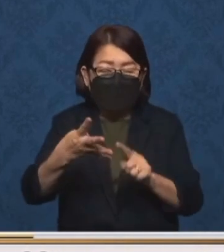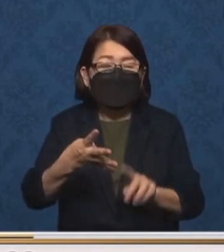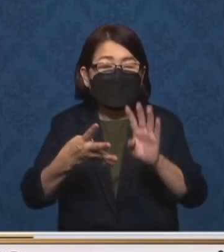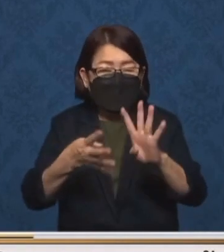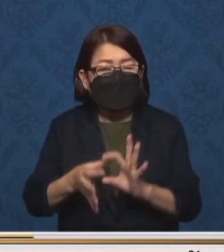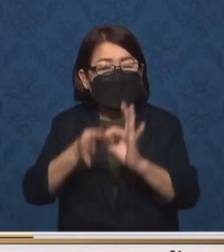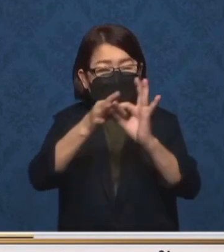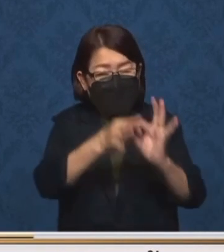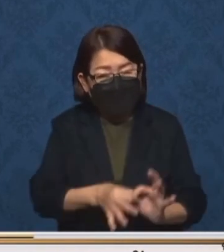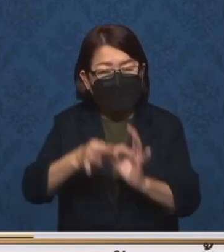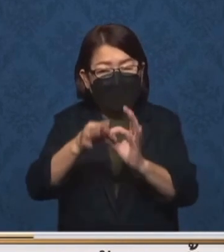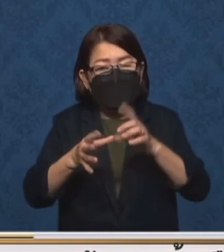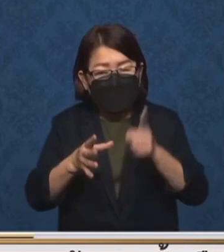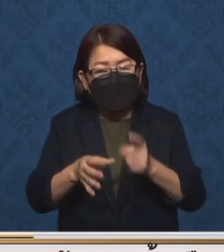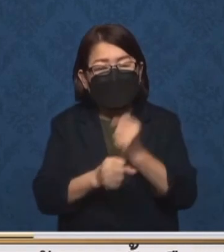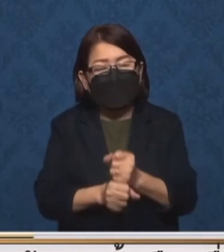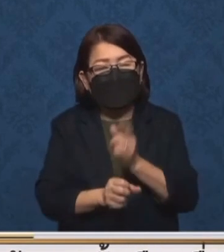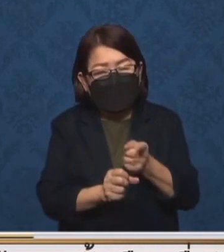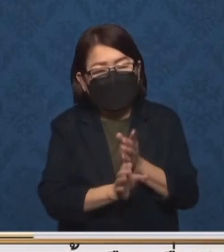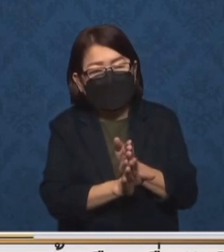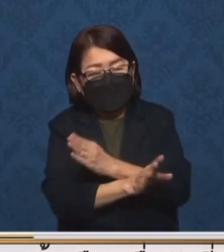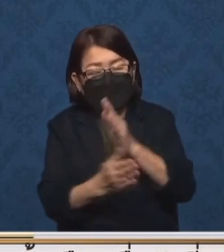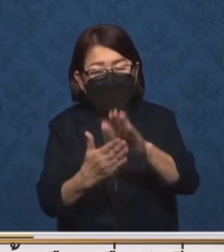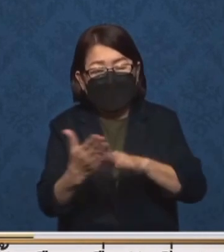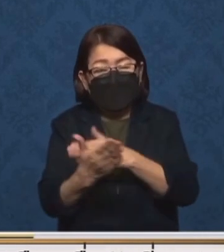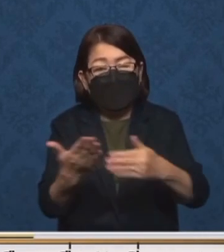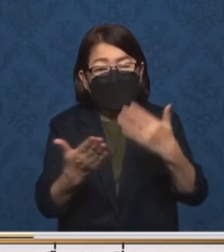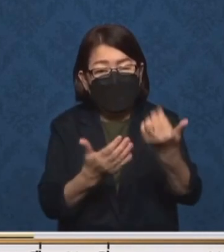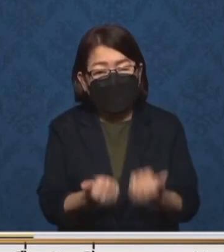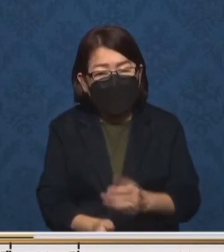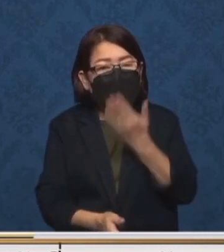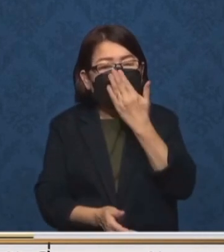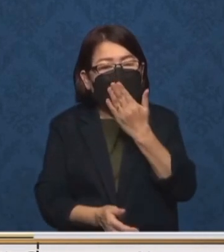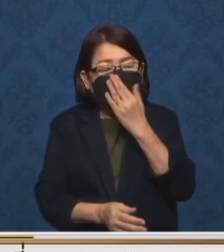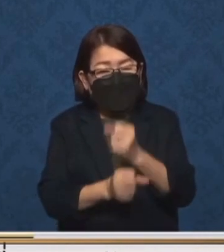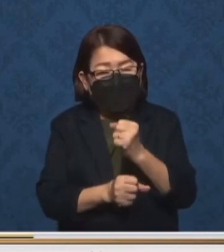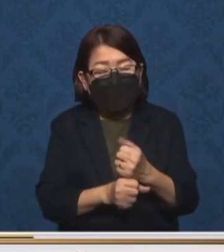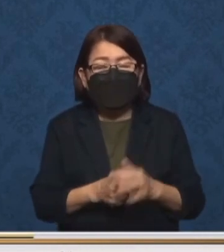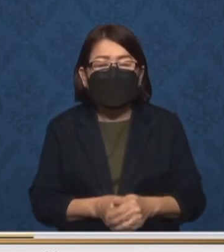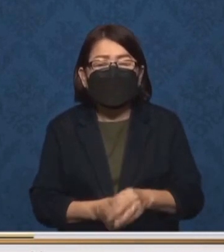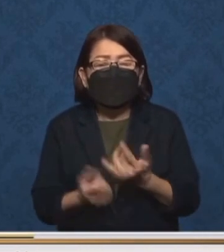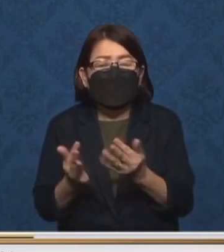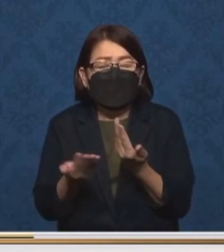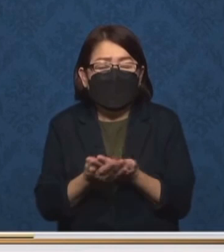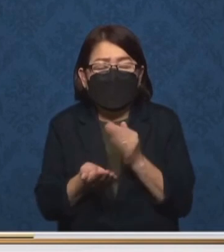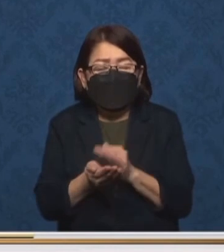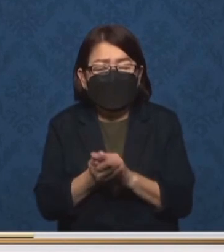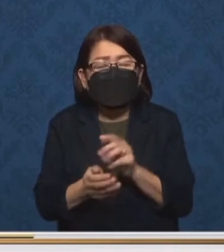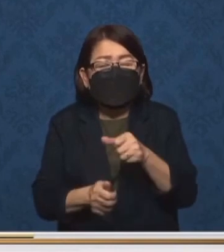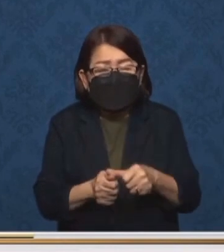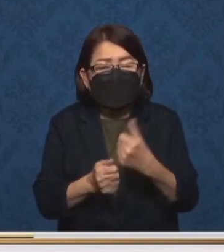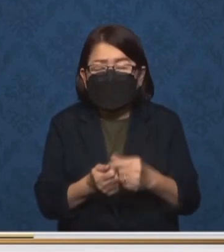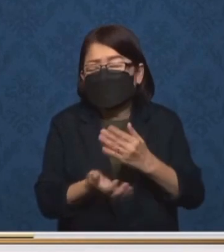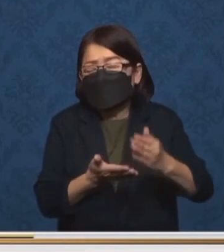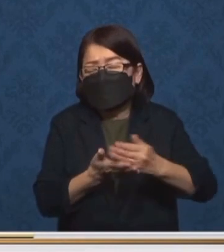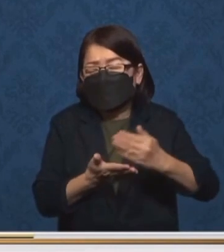ร้อไปด้กใเวลาเดวกันและวางแผนเอาไ้ไม่ใช่ถวนนั้คอยทำกินบุญเก่าไปวนๆพาการทเที่วก็จัซ้ำแล้วก